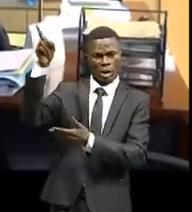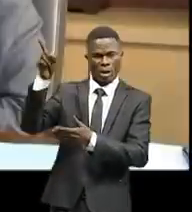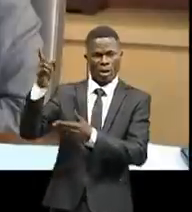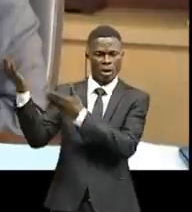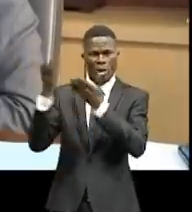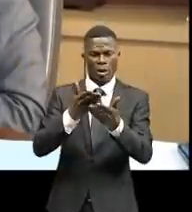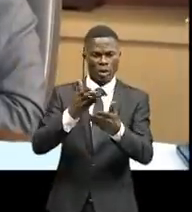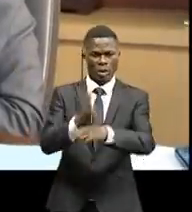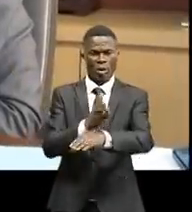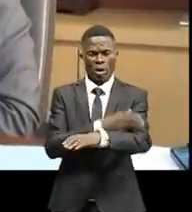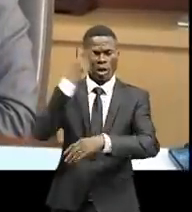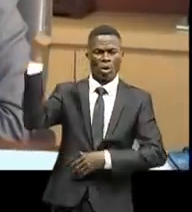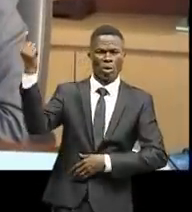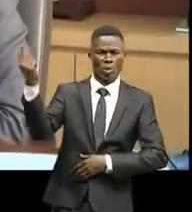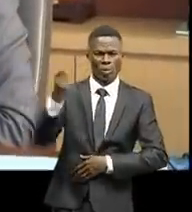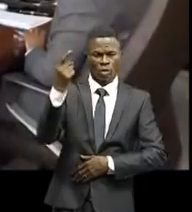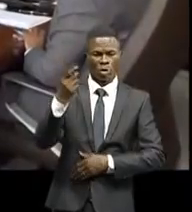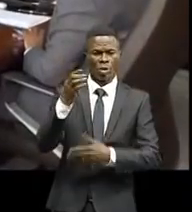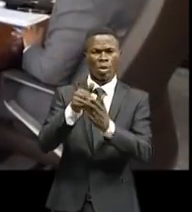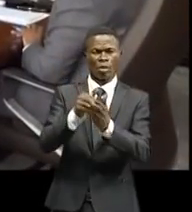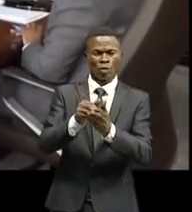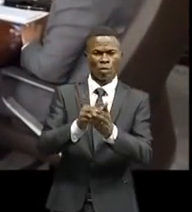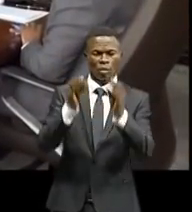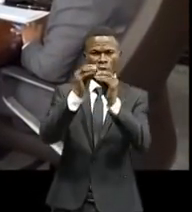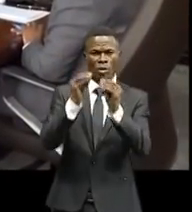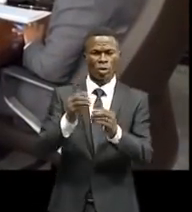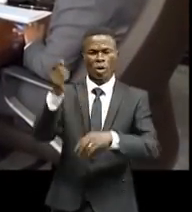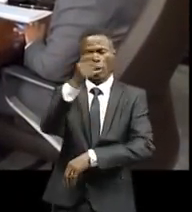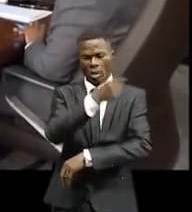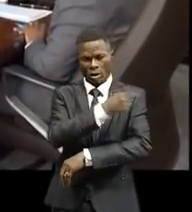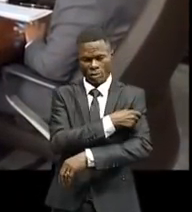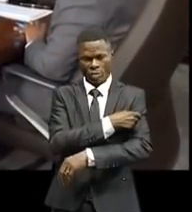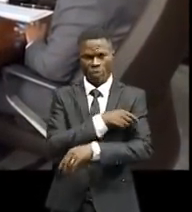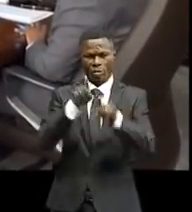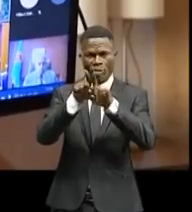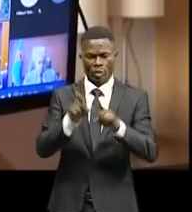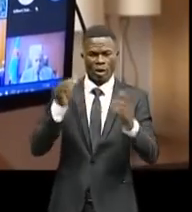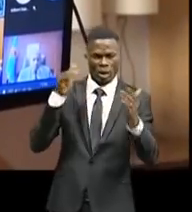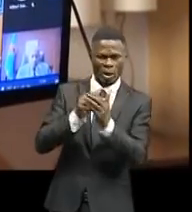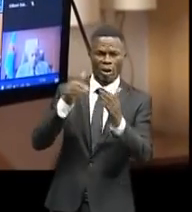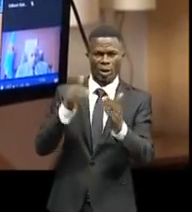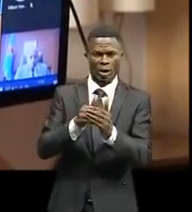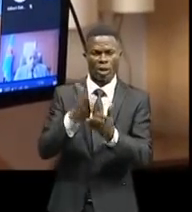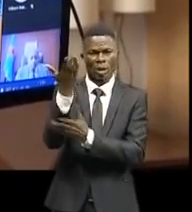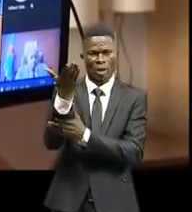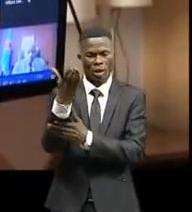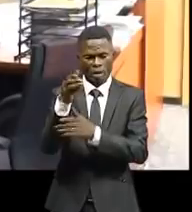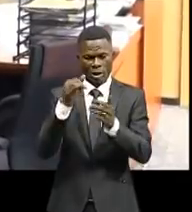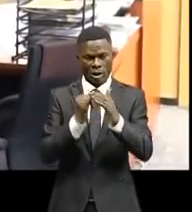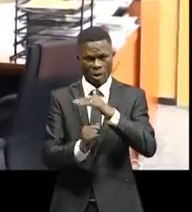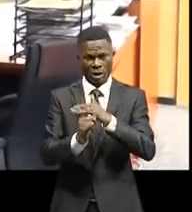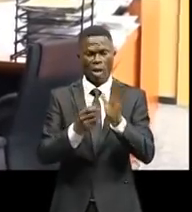la trajectoire de la croissance mondiale. Le faible taux de couverture vaccinale et les pressions sur la demande intérieure